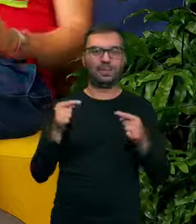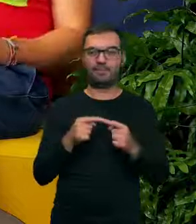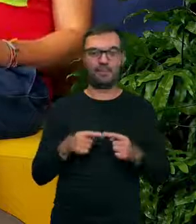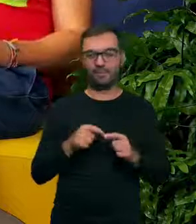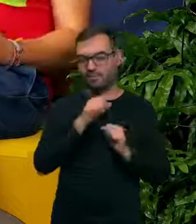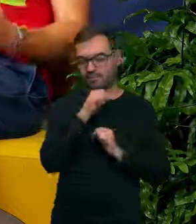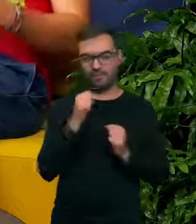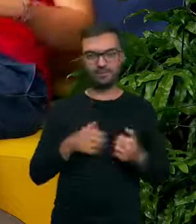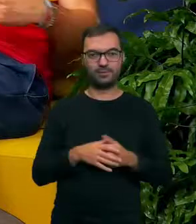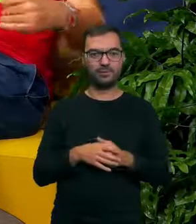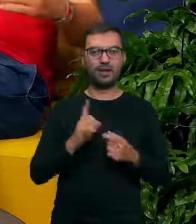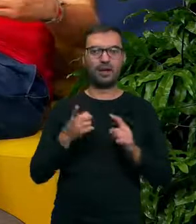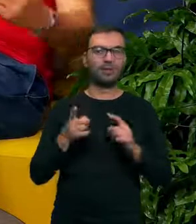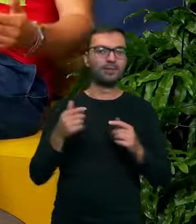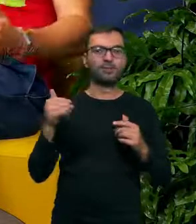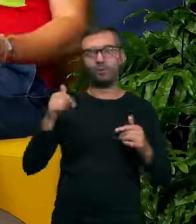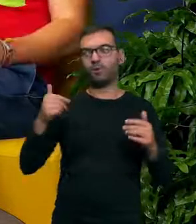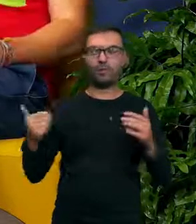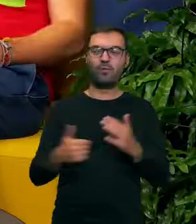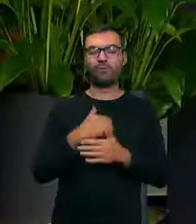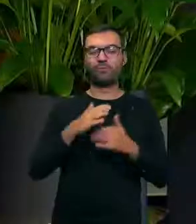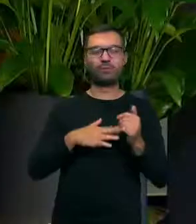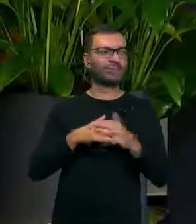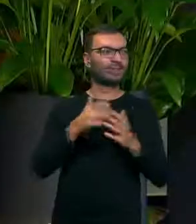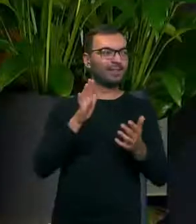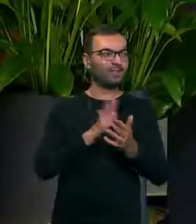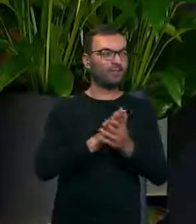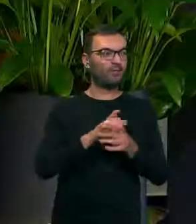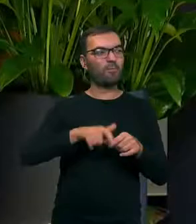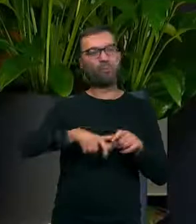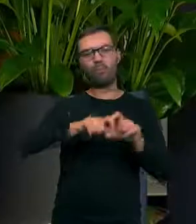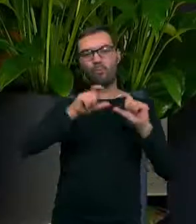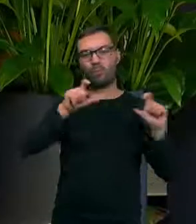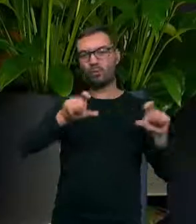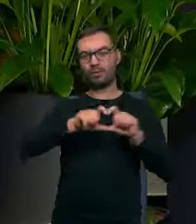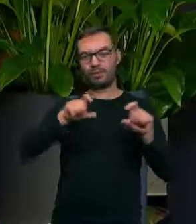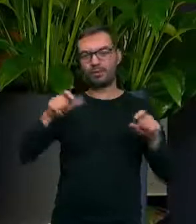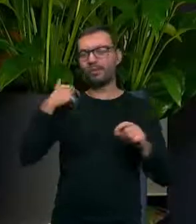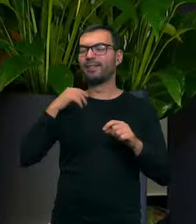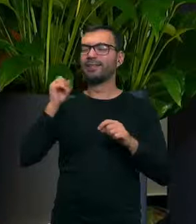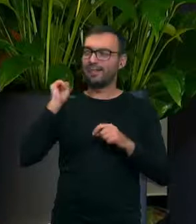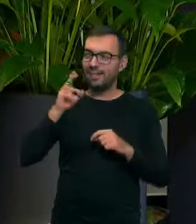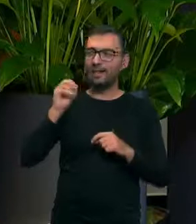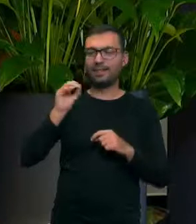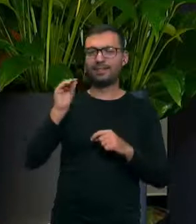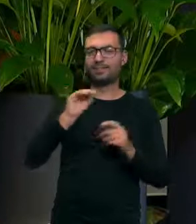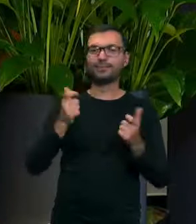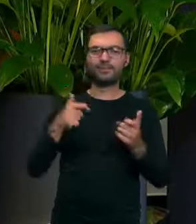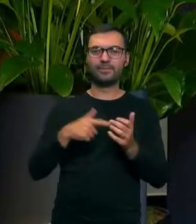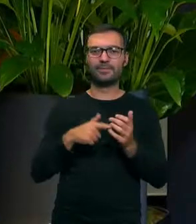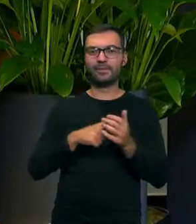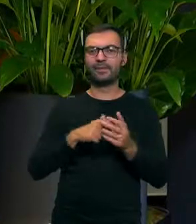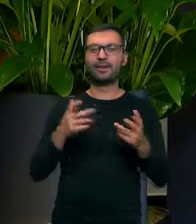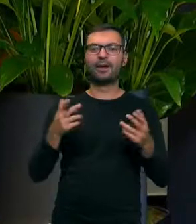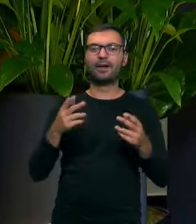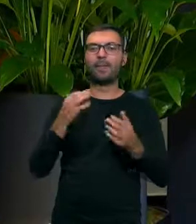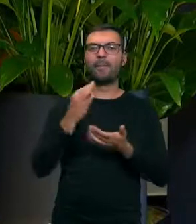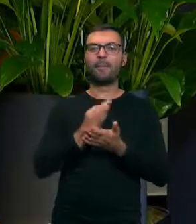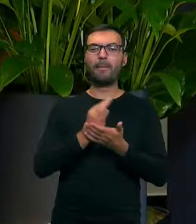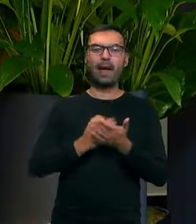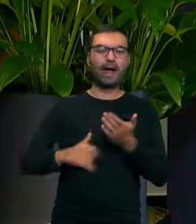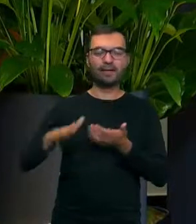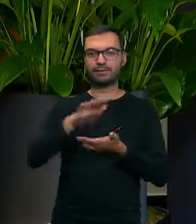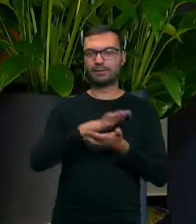by znowu albo zbudować... Bardzo charakterystyczne budynki po prostu też trzeba powiedzieć. Tak, ale też chodzi o to, że tam jest ten parking,